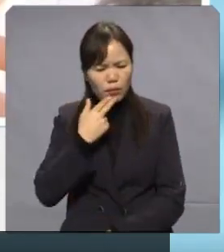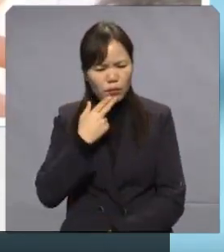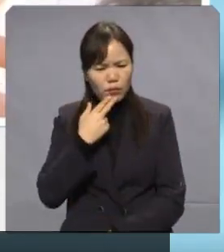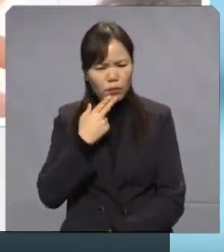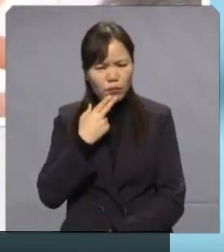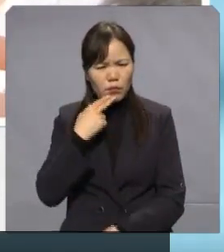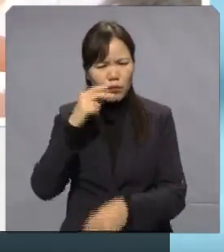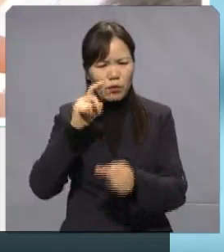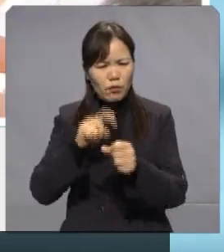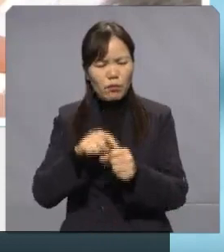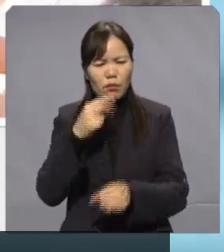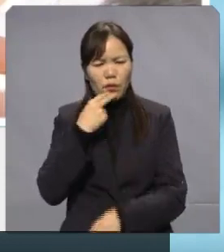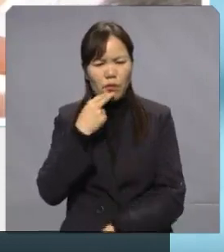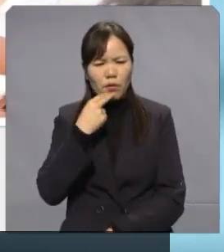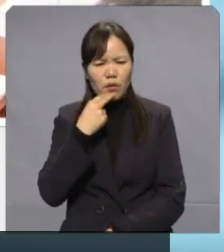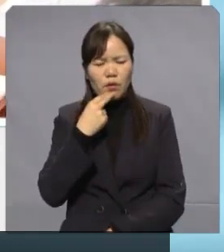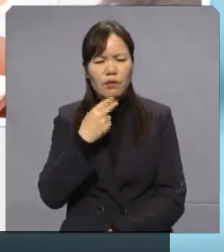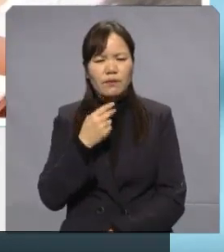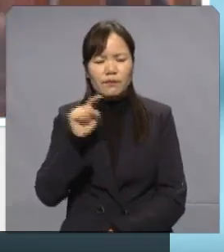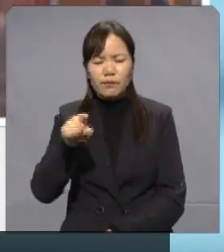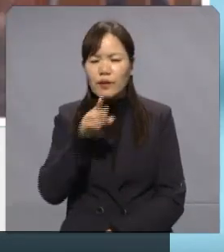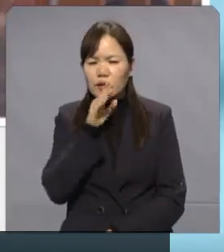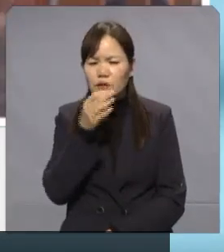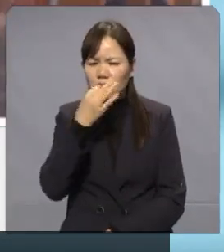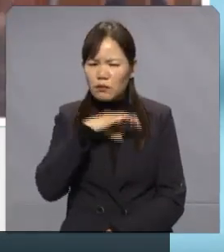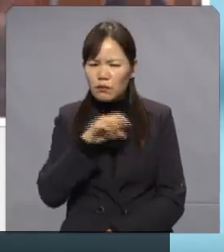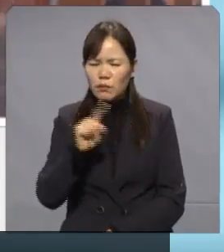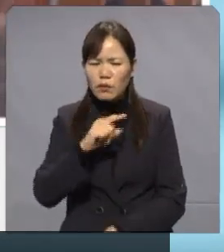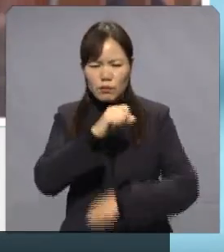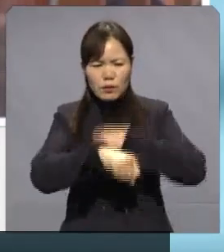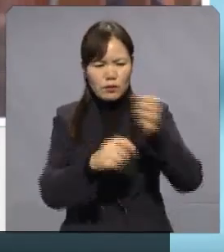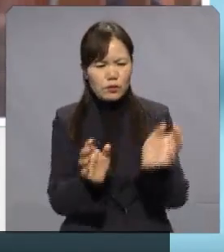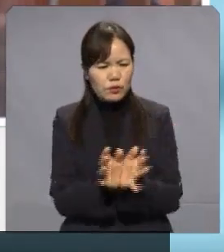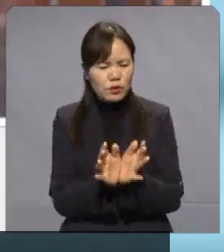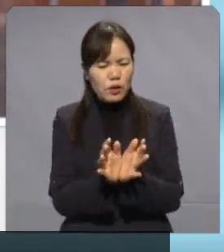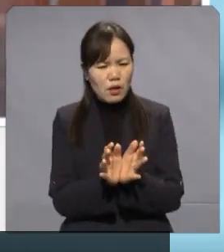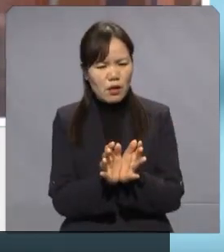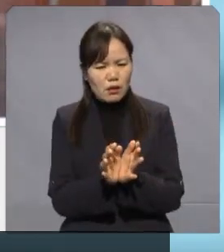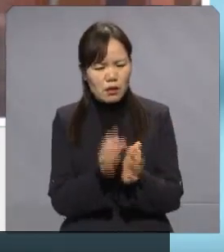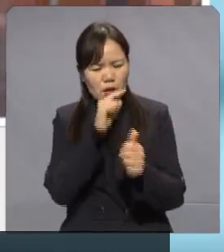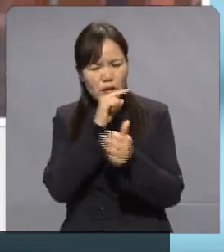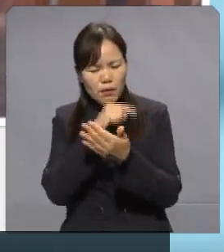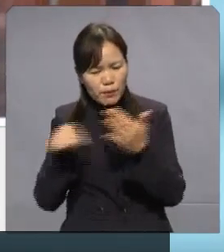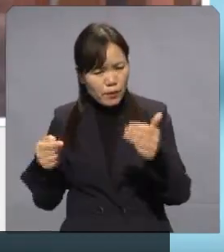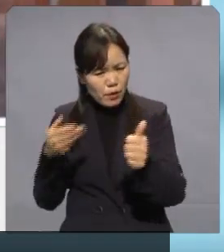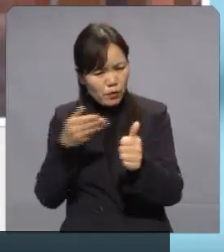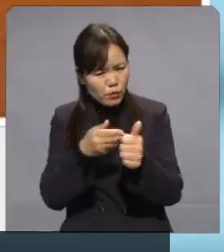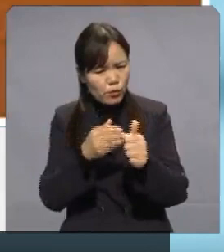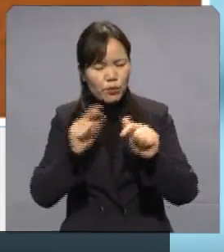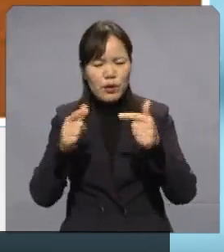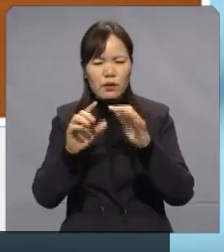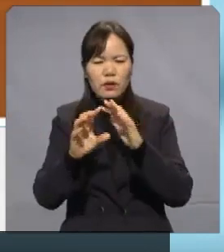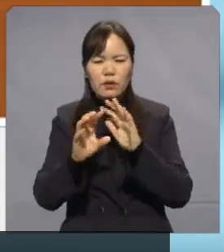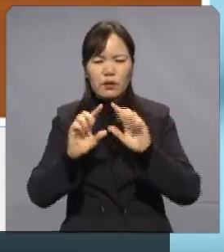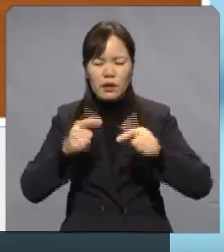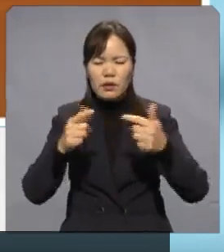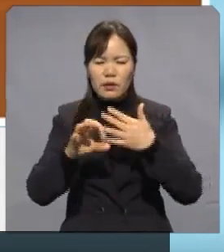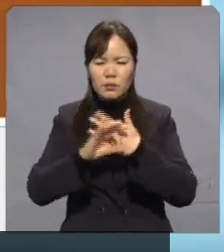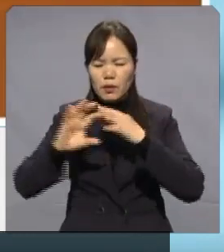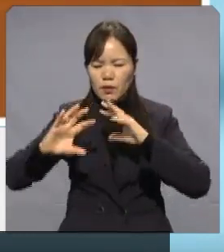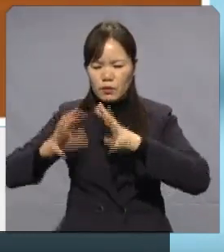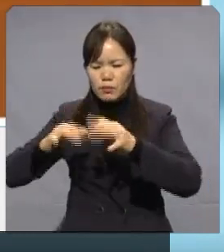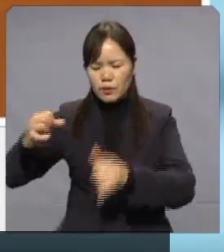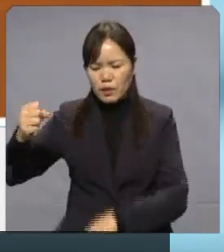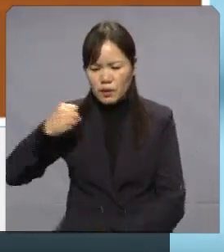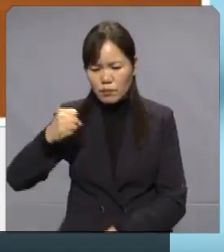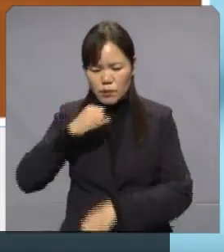때 그 보이콧에 대한 어떤 뭐 실익이라는 것은 민주당에 일정 정도 타격을 가하거나 아니면 국민의힘이 민주당보다 낫다라고 하는 뭐 어떤